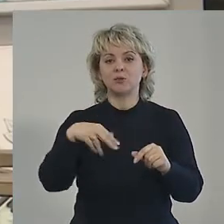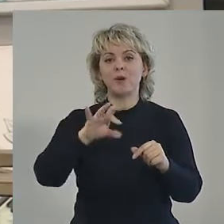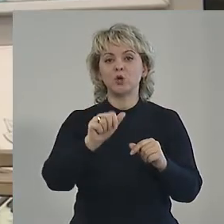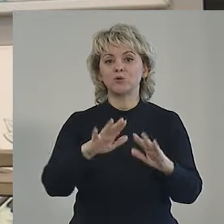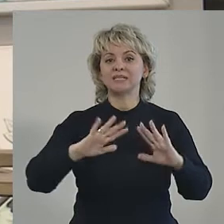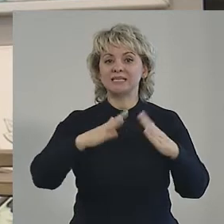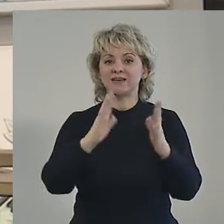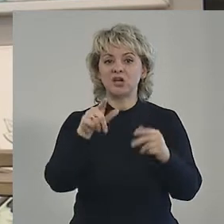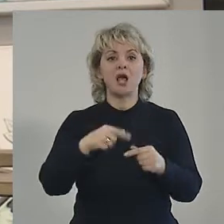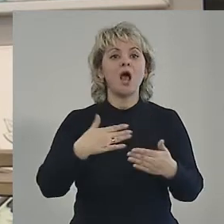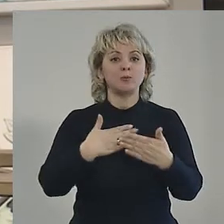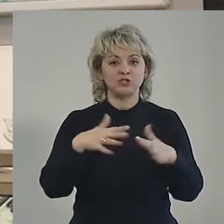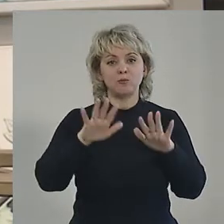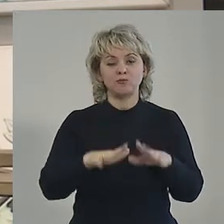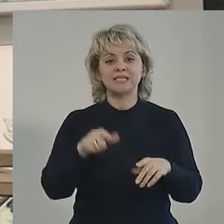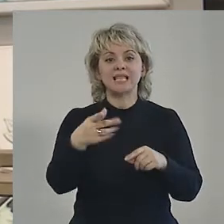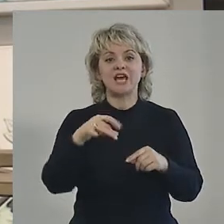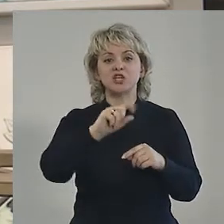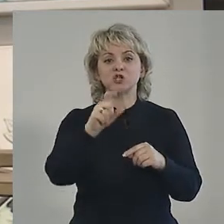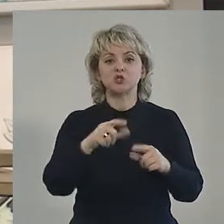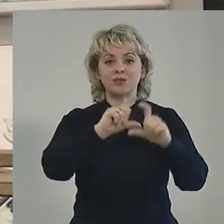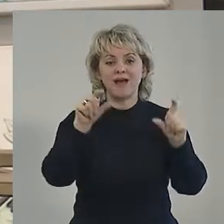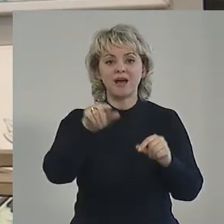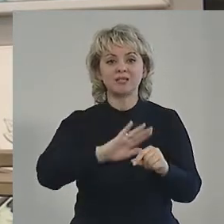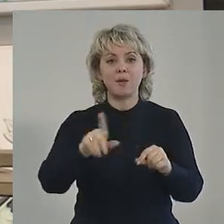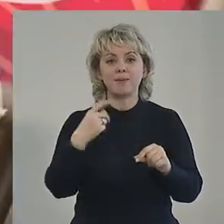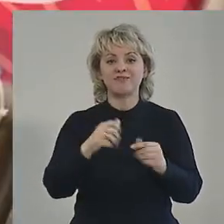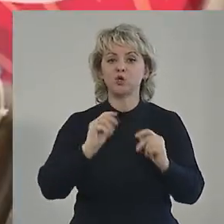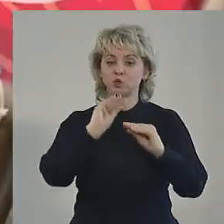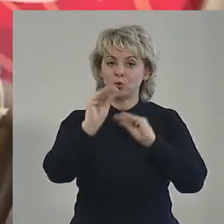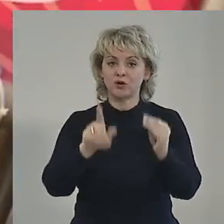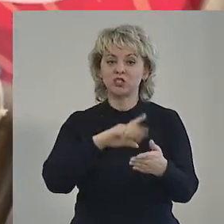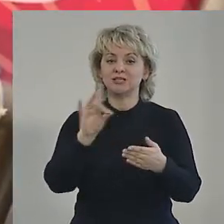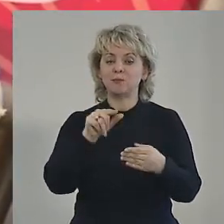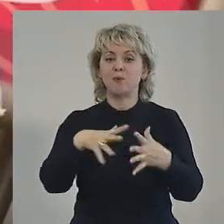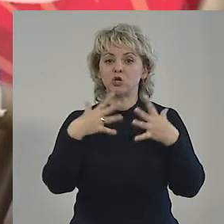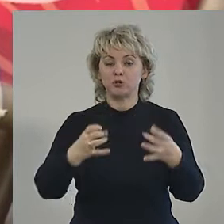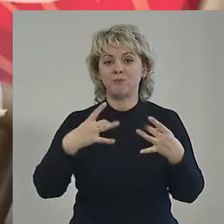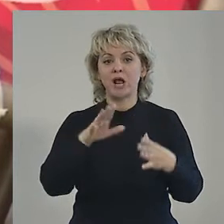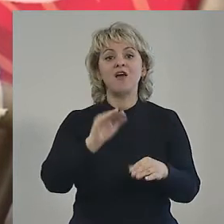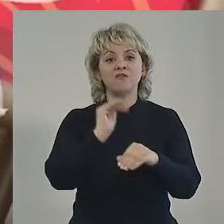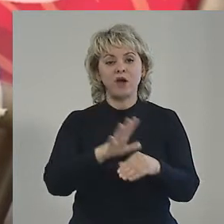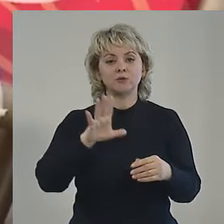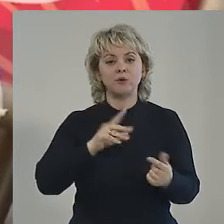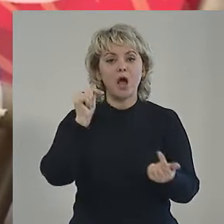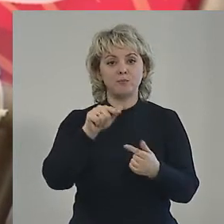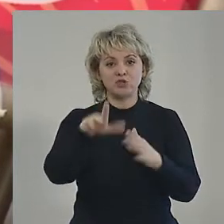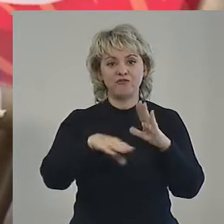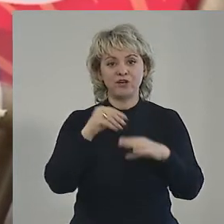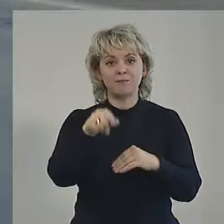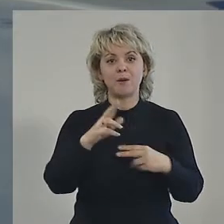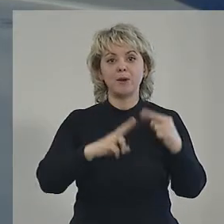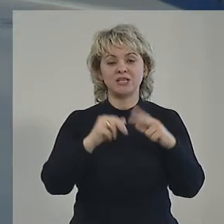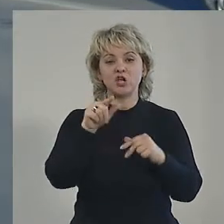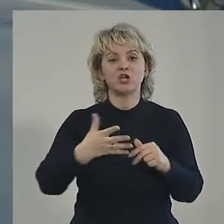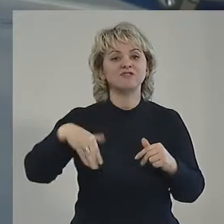сквер и другие общественные места. Резон А не первый раз украшает Ростов к большим праздникам, и этот факт стал одним из определяющих в выборе